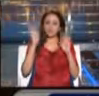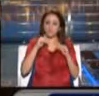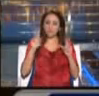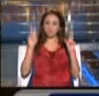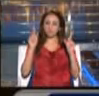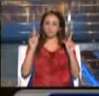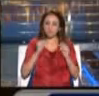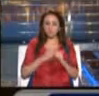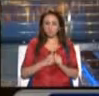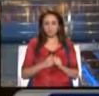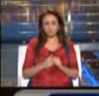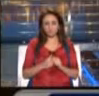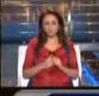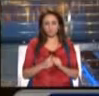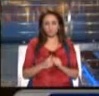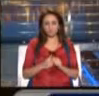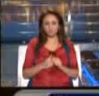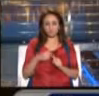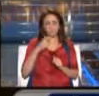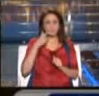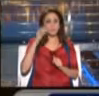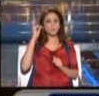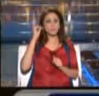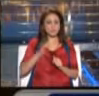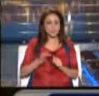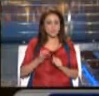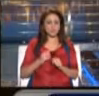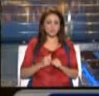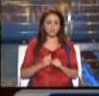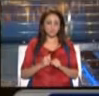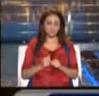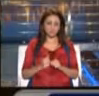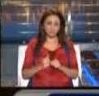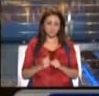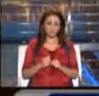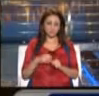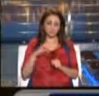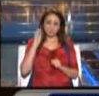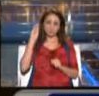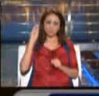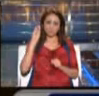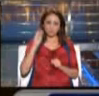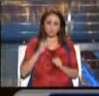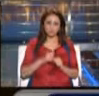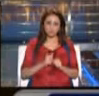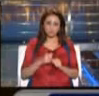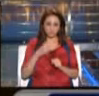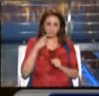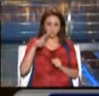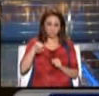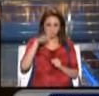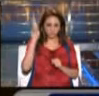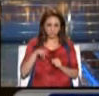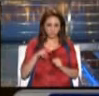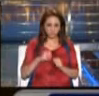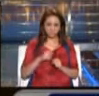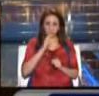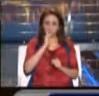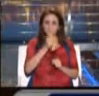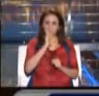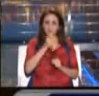يعني. لكنه بالتاكيد كلهم يعني كابتن شوبير. كابتن خالد طرح نقطه، قال ان بعض